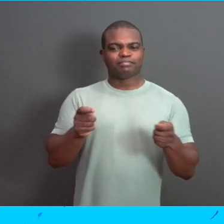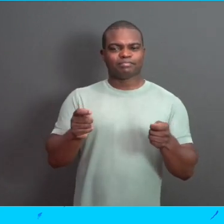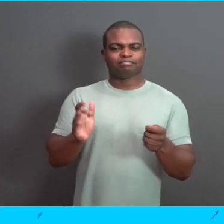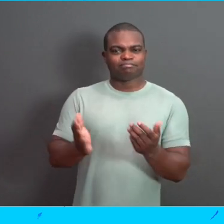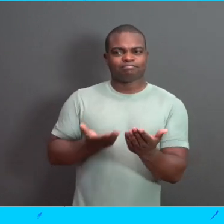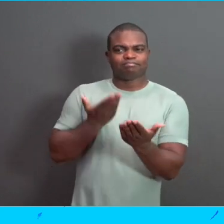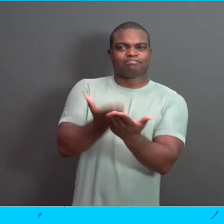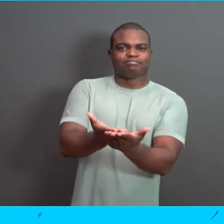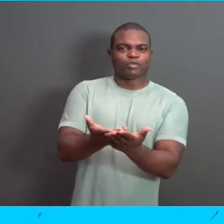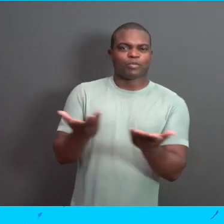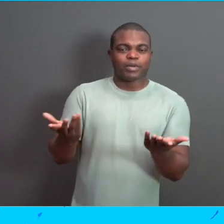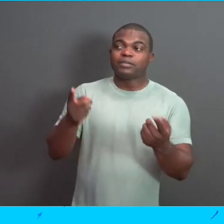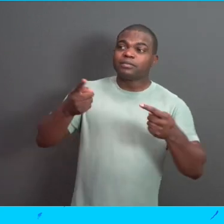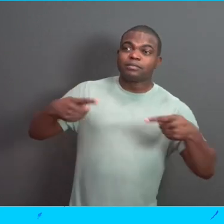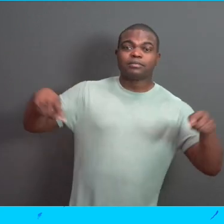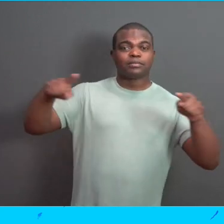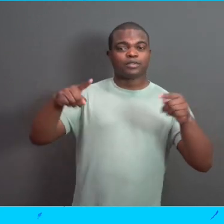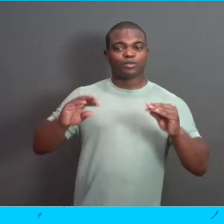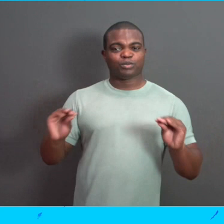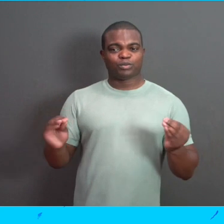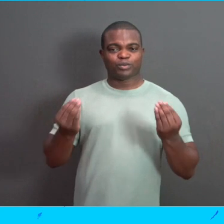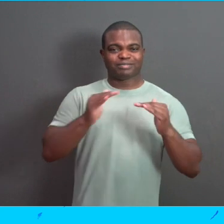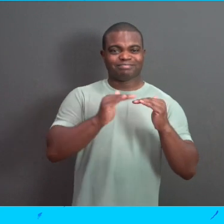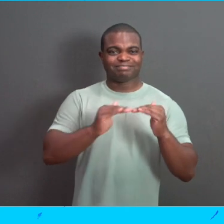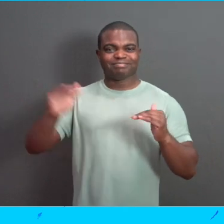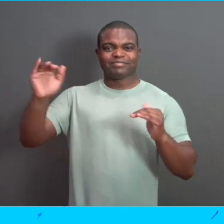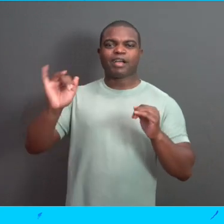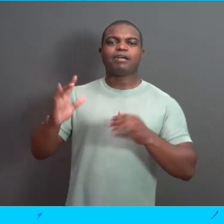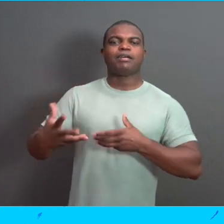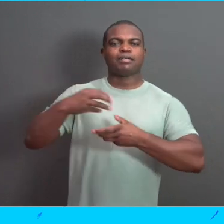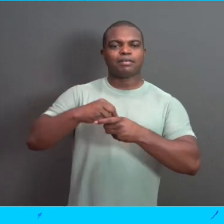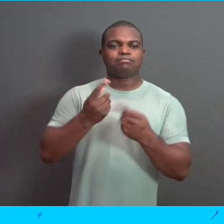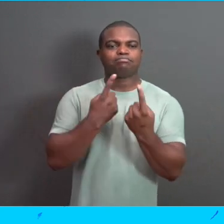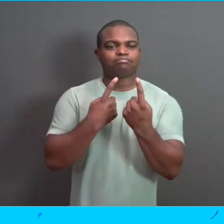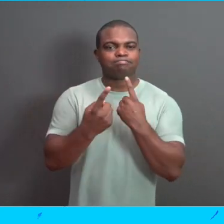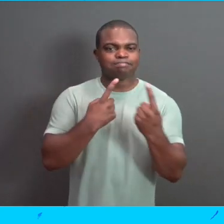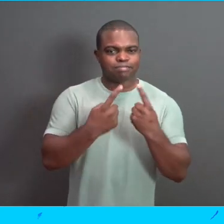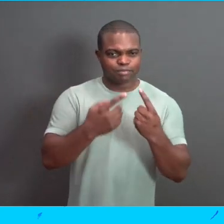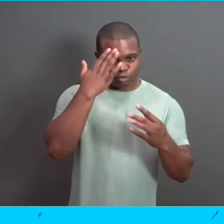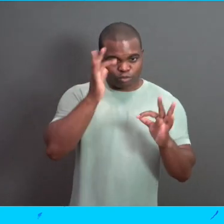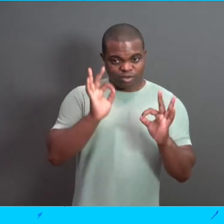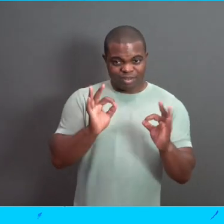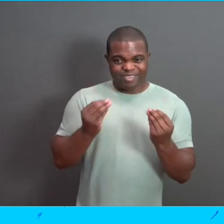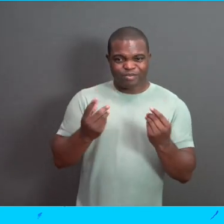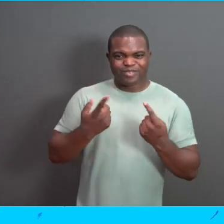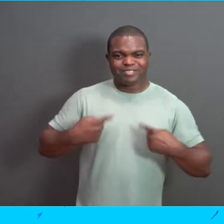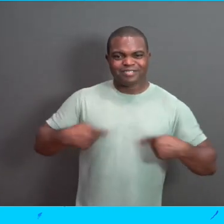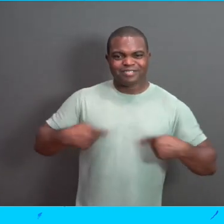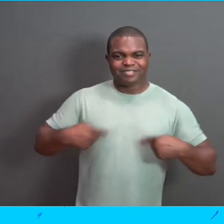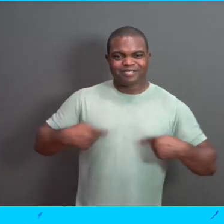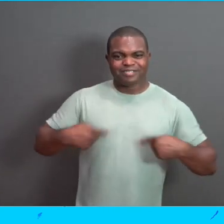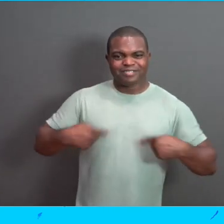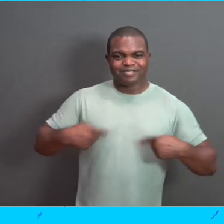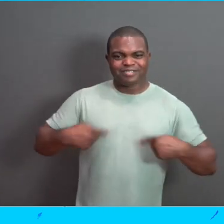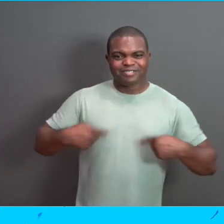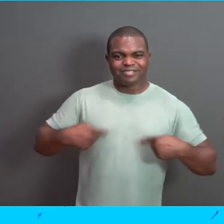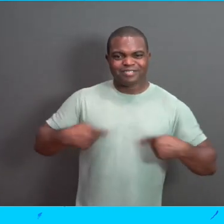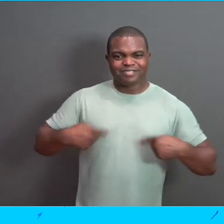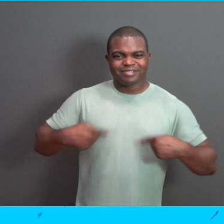voix adolescentes dans cette conversation sur les habiletés de la vie qui peut être critique pour les